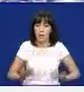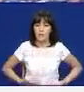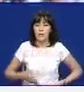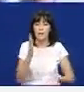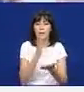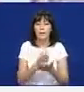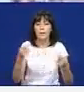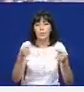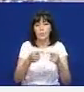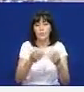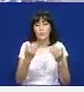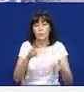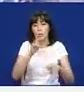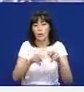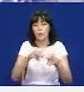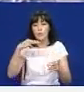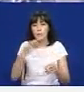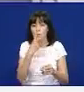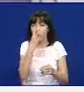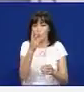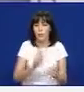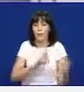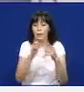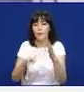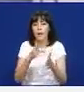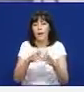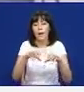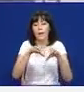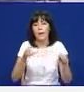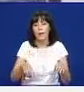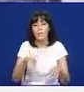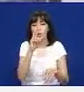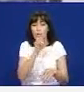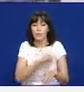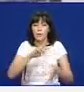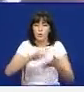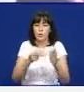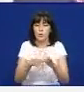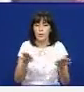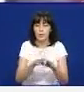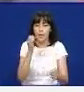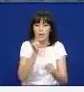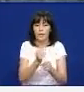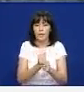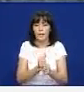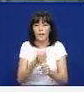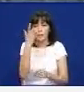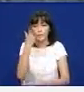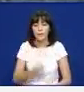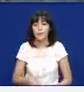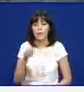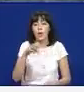тиіс деп көрсетілген. Құрылыс сапасын көруге барған қала әкімі жұмыстың жоспарға сай атқарылған көз жеткізді. Маусым айының